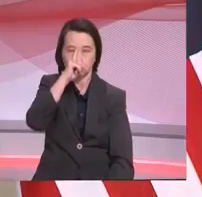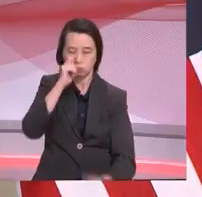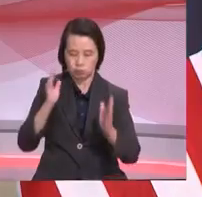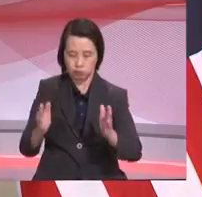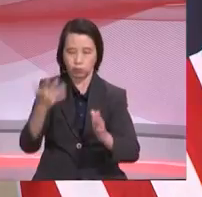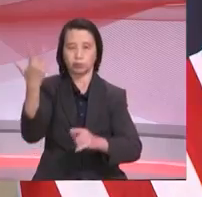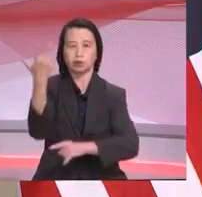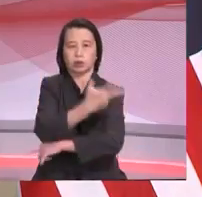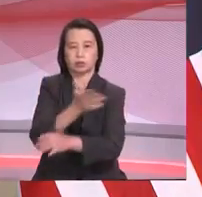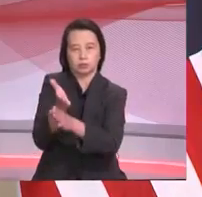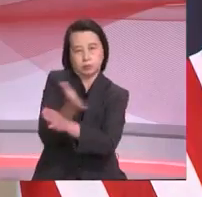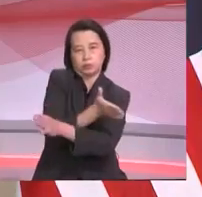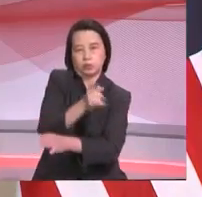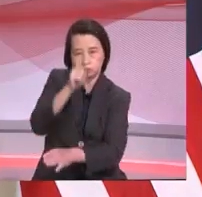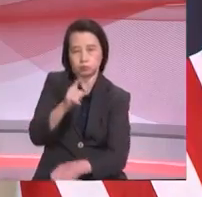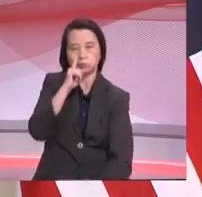berlepas.